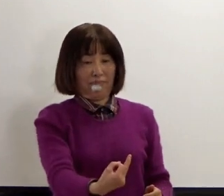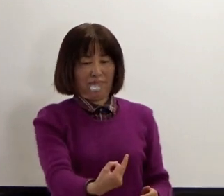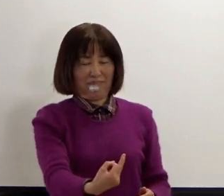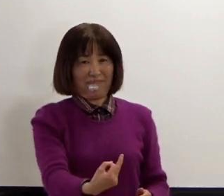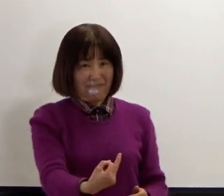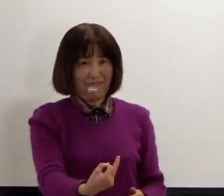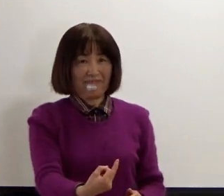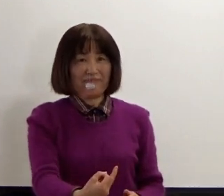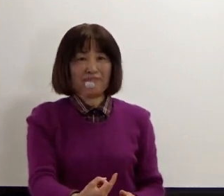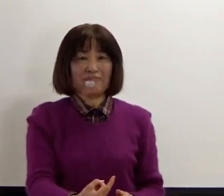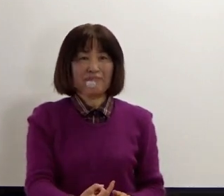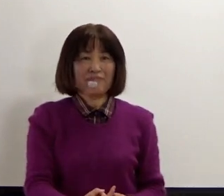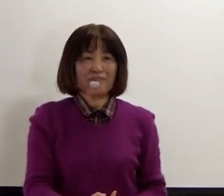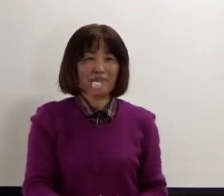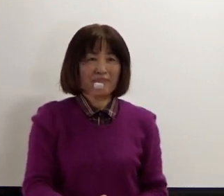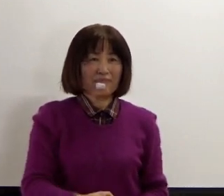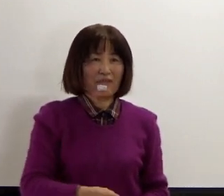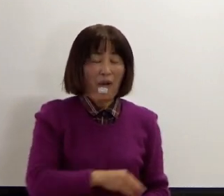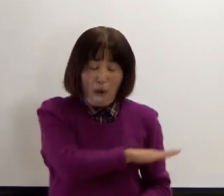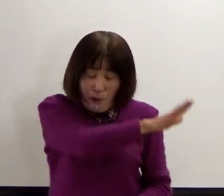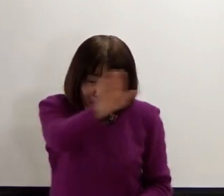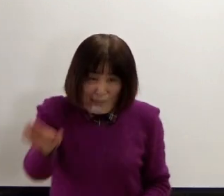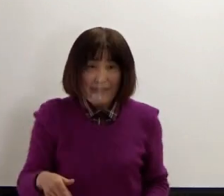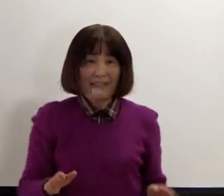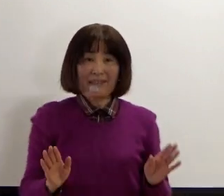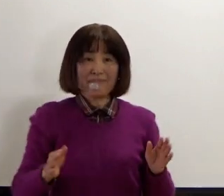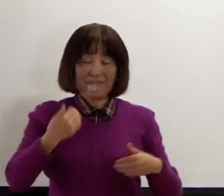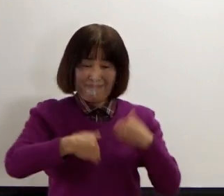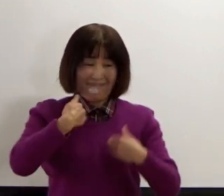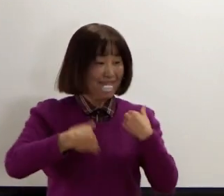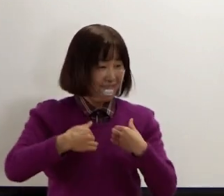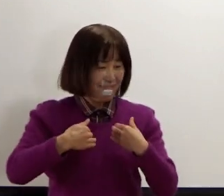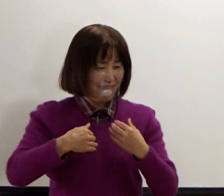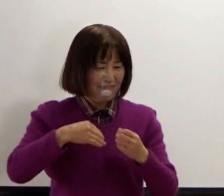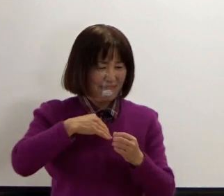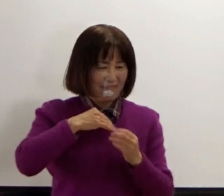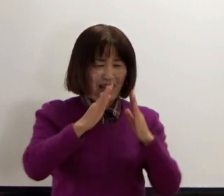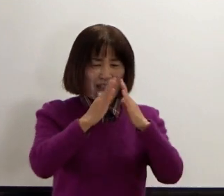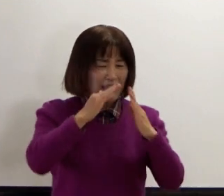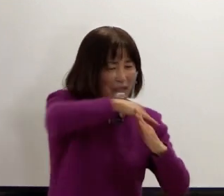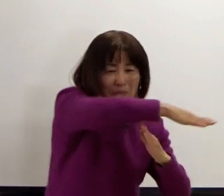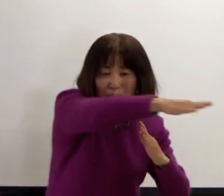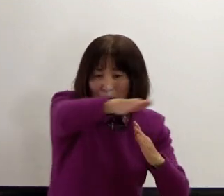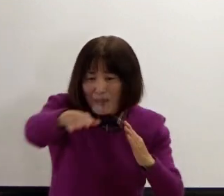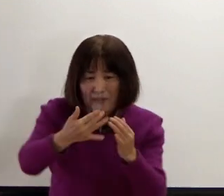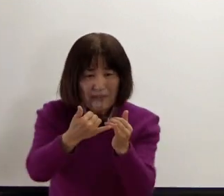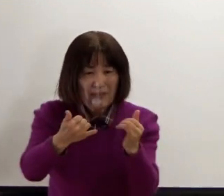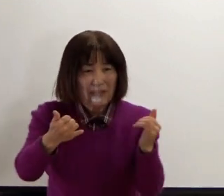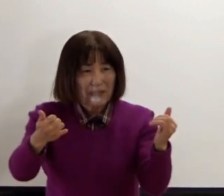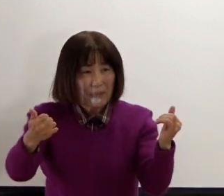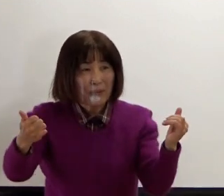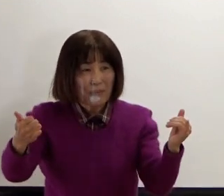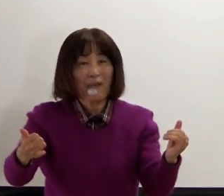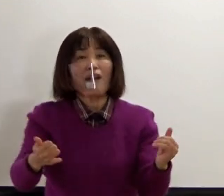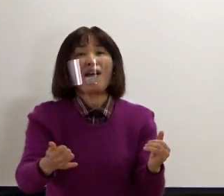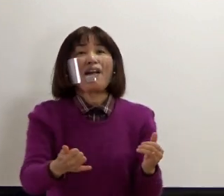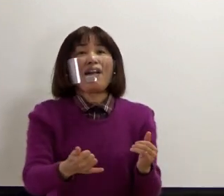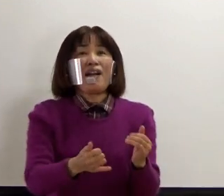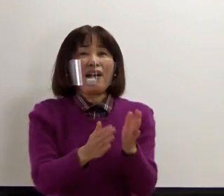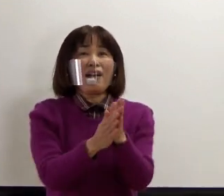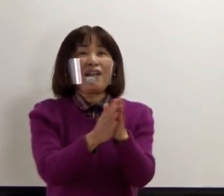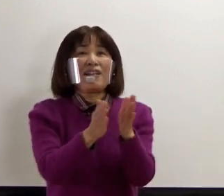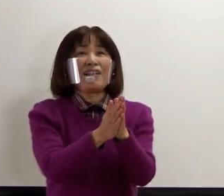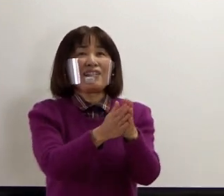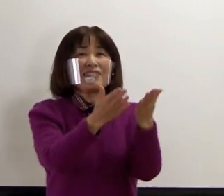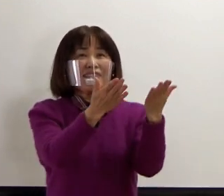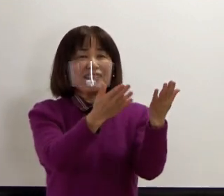と思いますが、それだけじゃなくてね、この周りの人たちも励まされたんですね。主がエリサベトを大いに慈